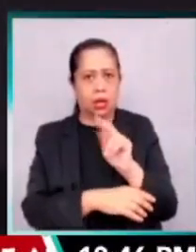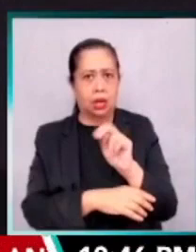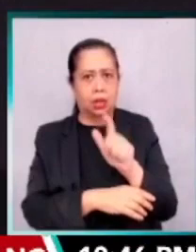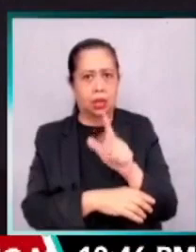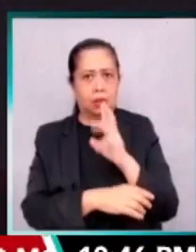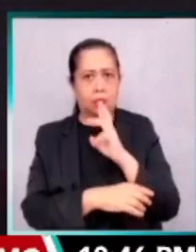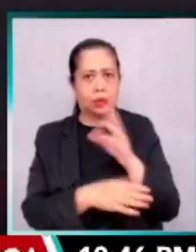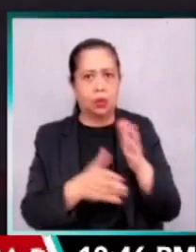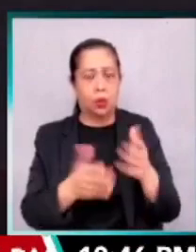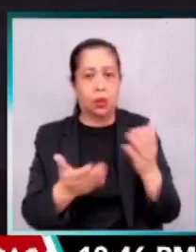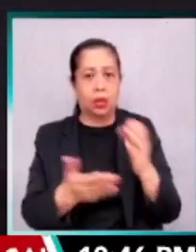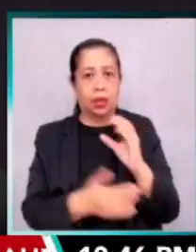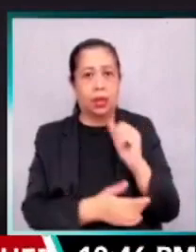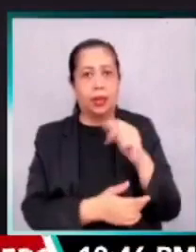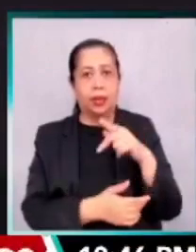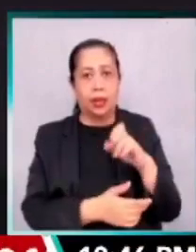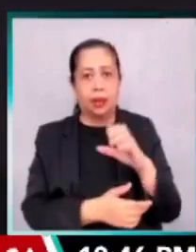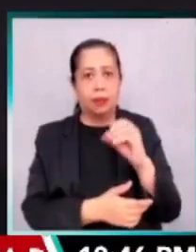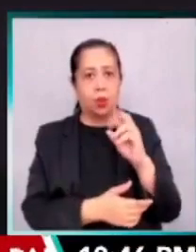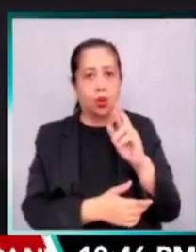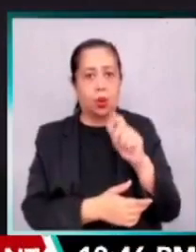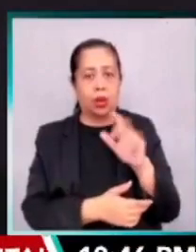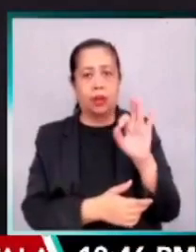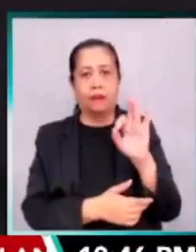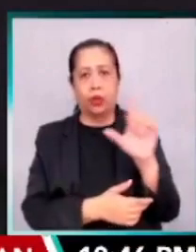Cape Coral sa Florida, USA.